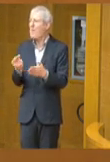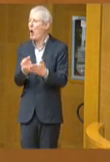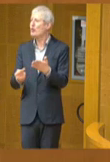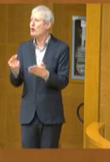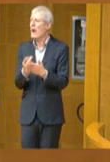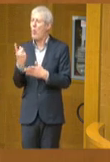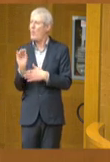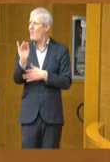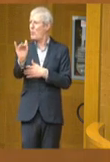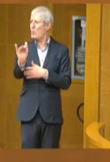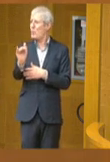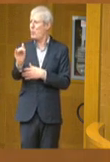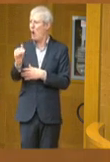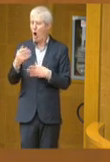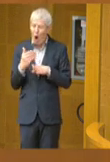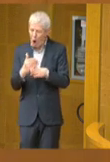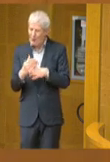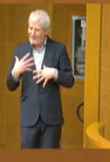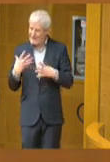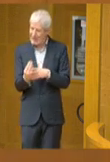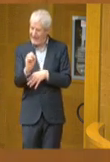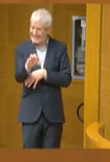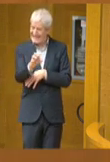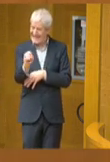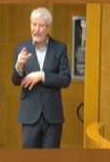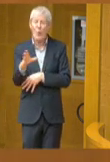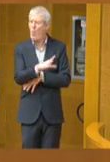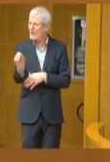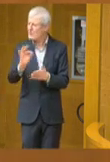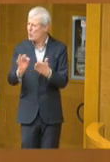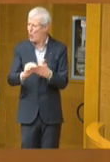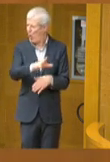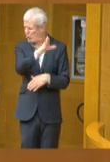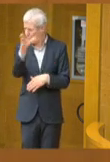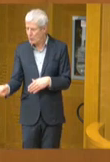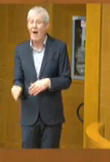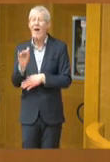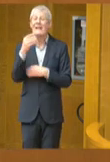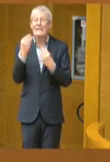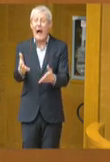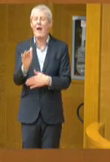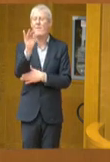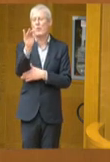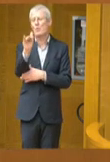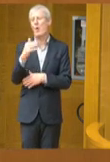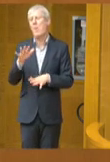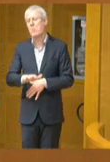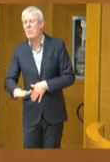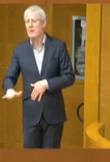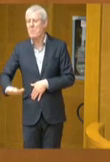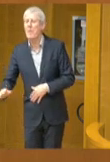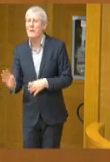di condividere insieme agli insegnanti di ogni ordine e grado il futuro dei bambini e delle bambine che oggi sono